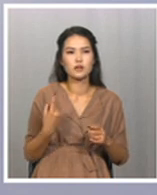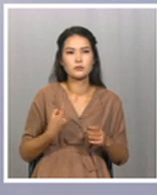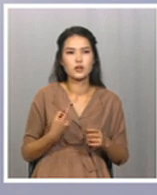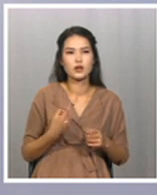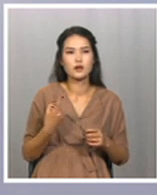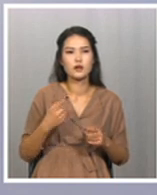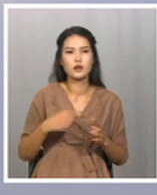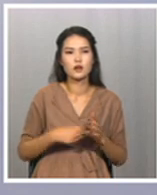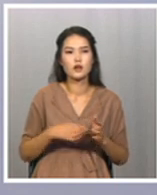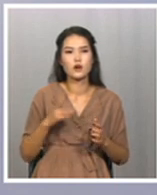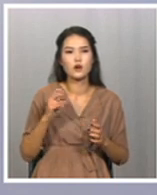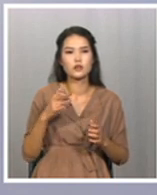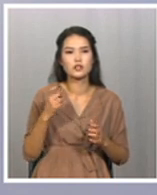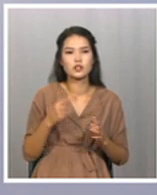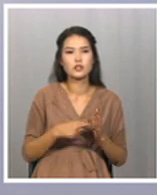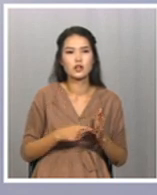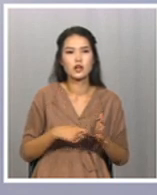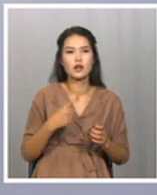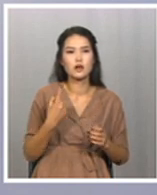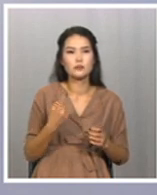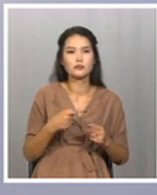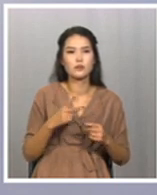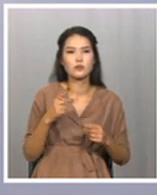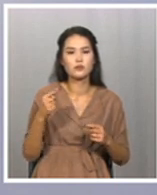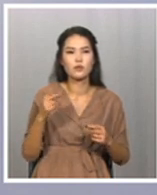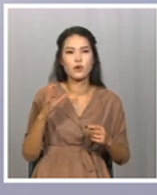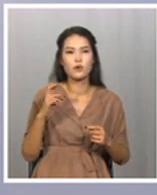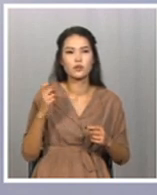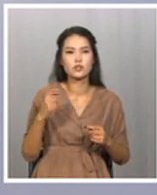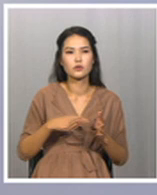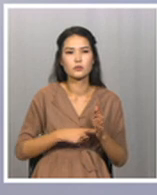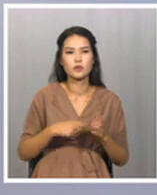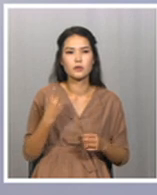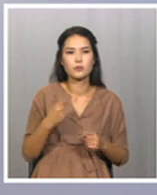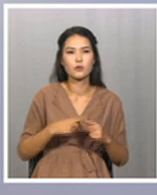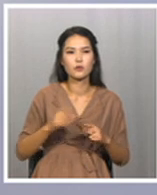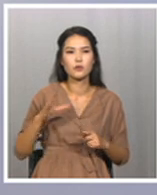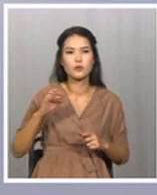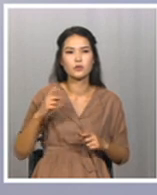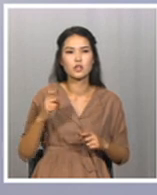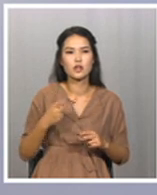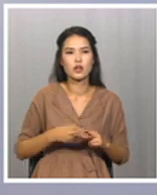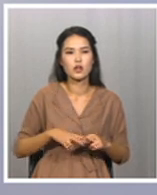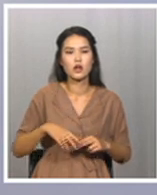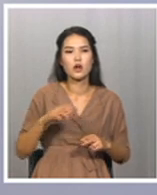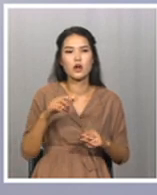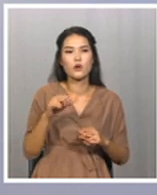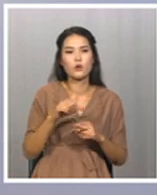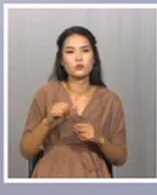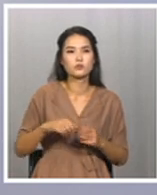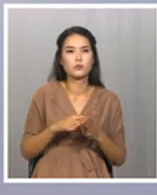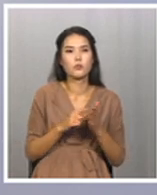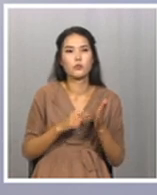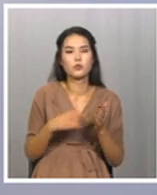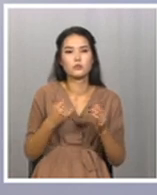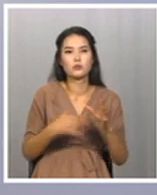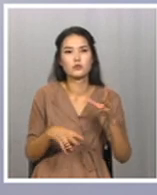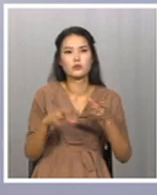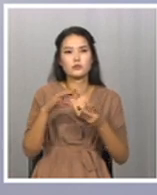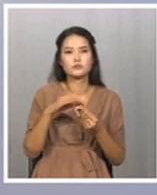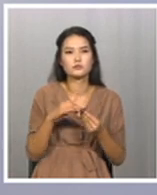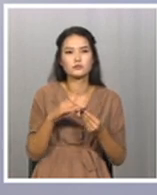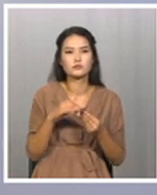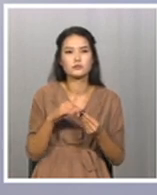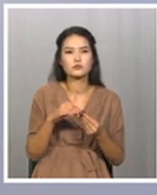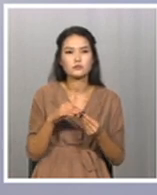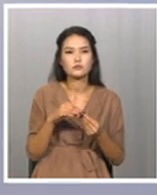1 азайту косинус x, көбейту 1 қосу косинус x пайда болады. Бұл бөлшектің бөлімі. Алымын сол күйінше көшіріп жазамыз.